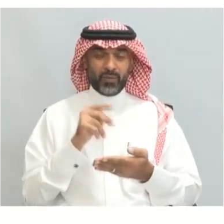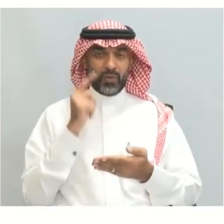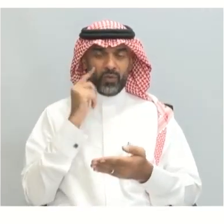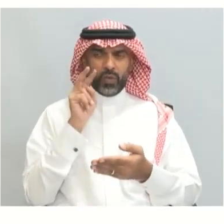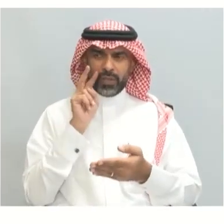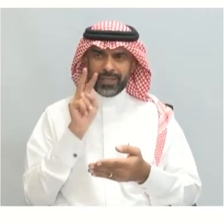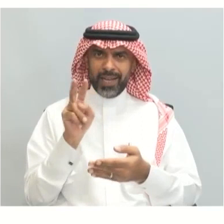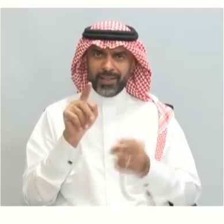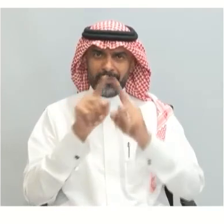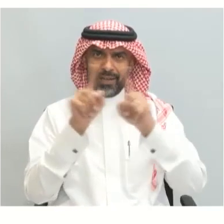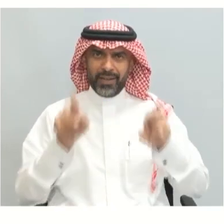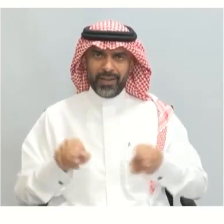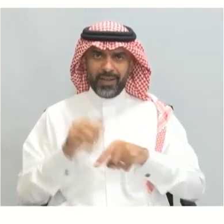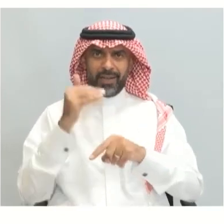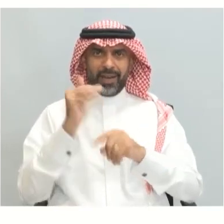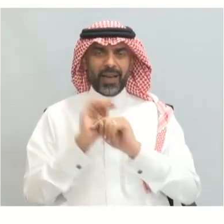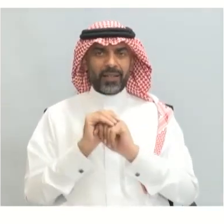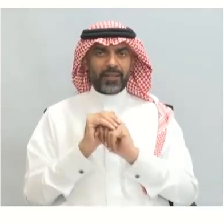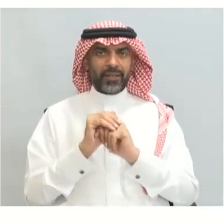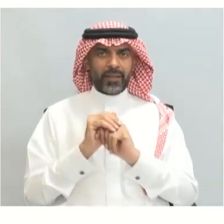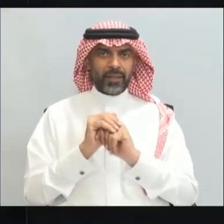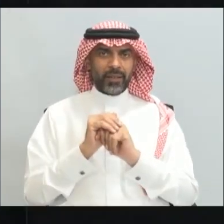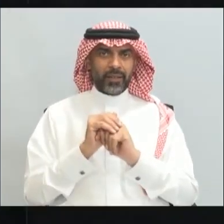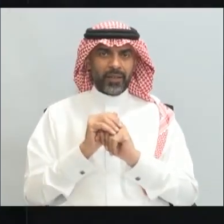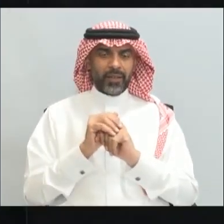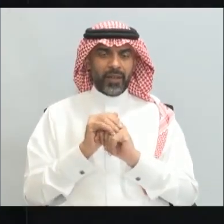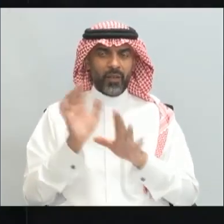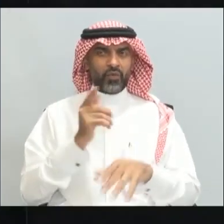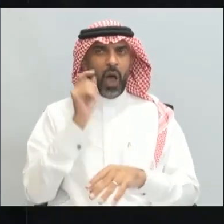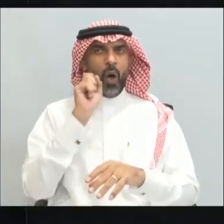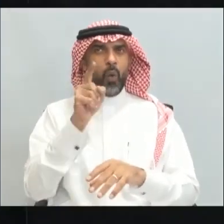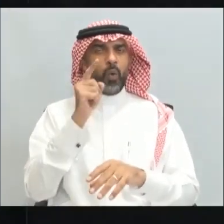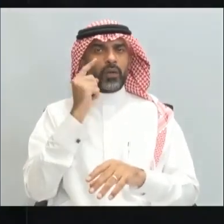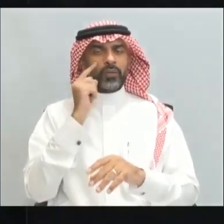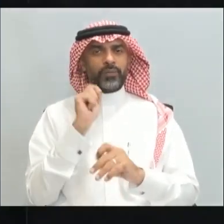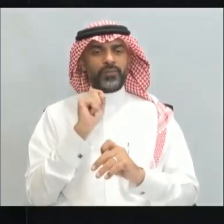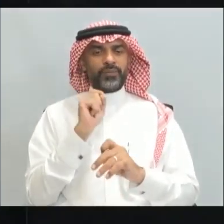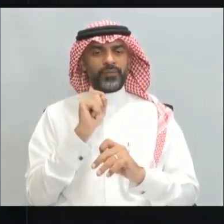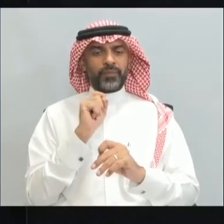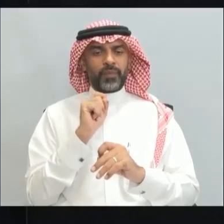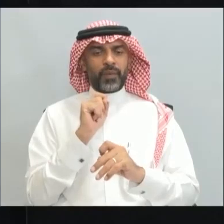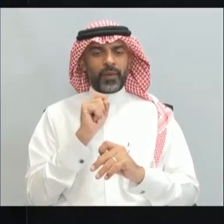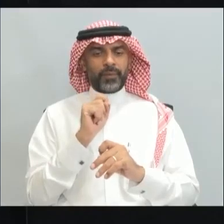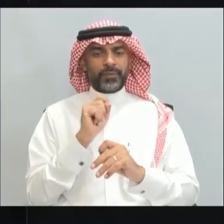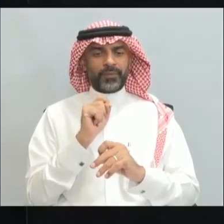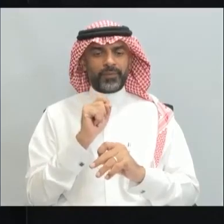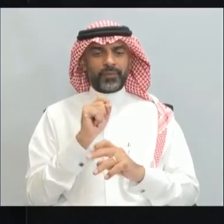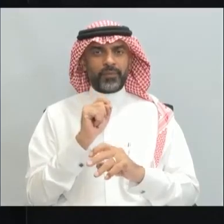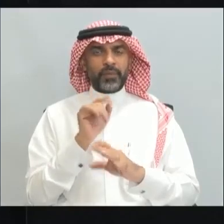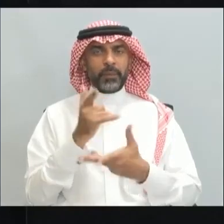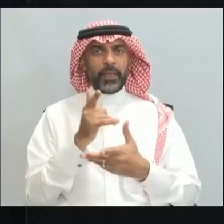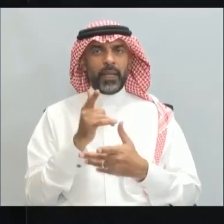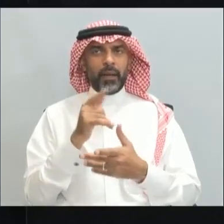خرائط بمجرد ان نرى او نعرف ان مسمى هذا الخريطه فلنفترض ان مسماها خريطه مدينه